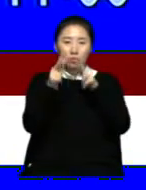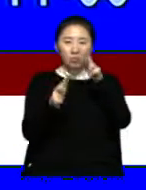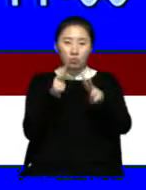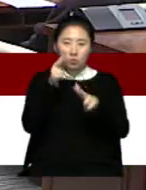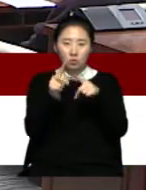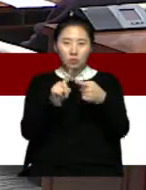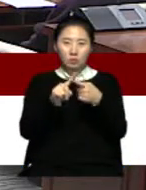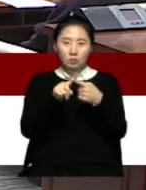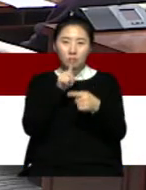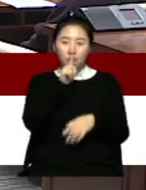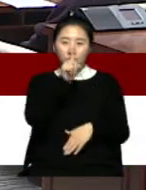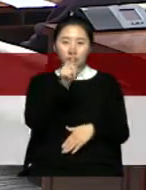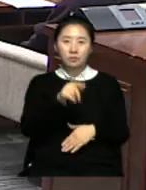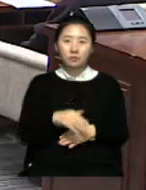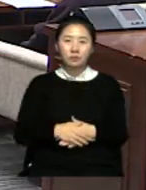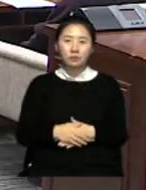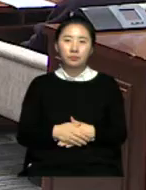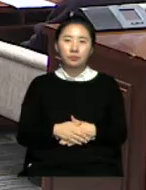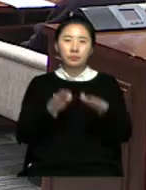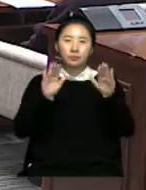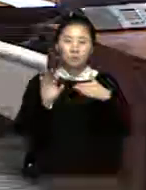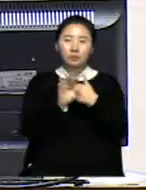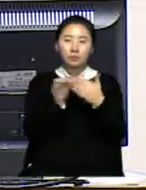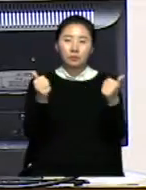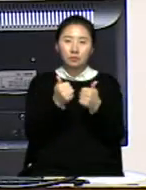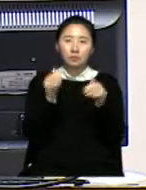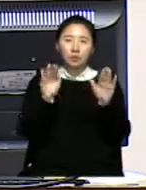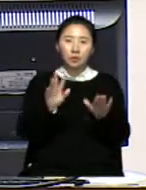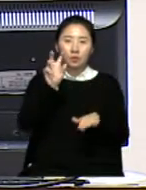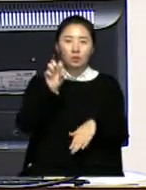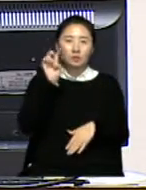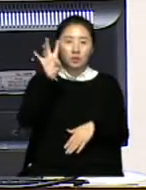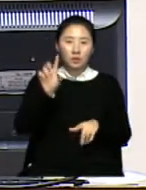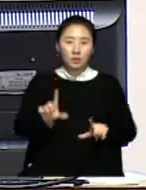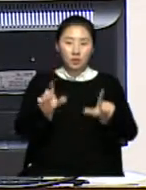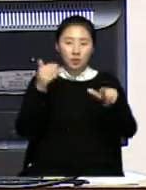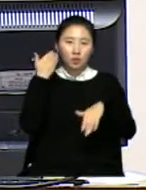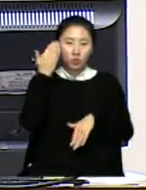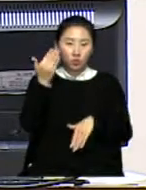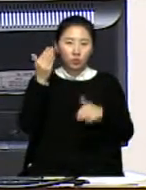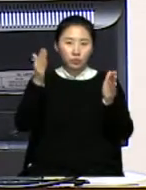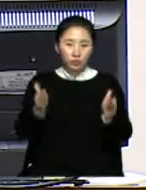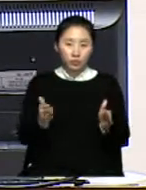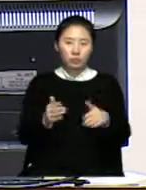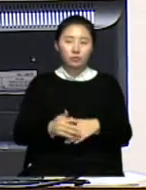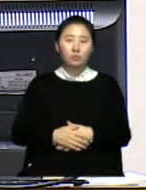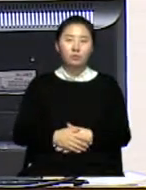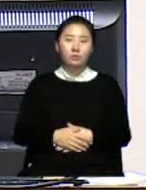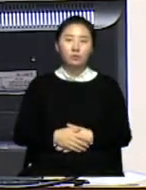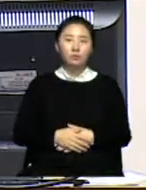등에 대한 내용이 보고됩니다. 이번 임시회는 오는 24일까지 9일간의 일정으로 진행됩니다.